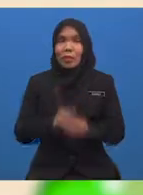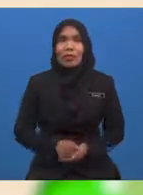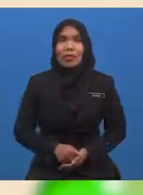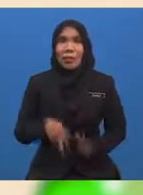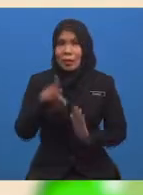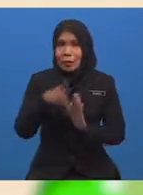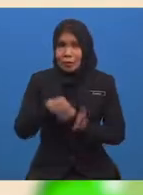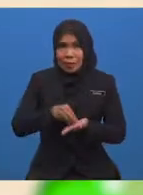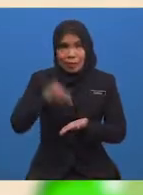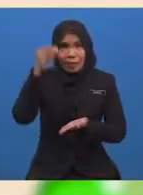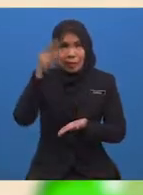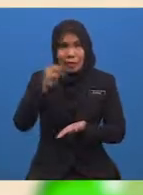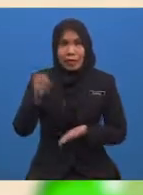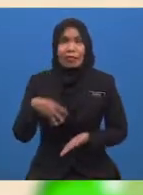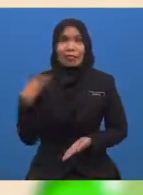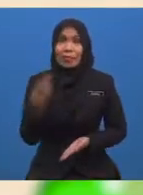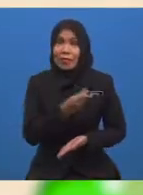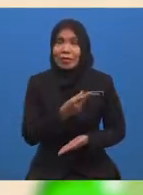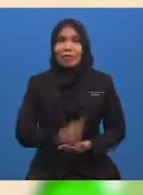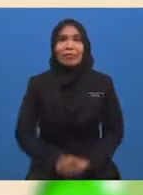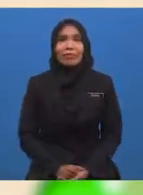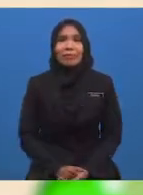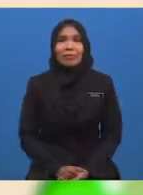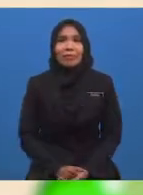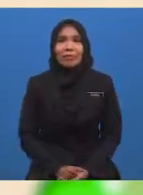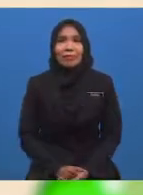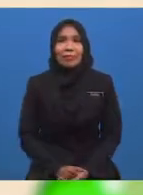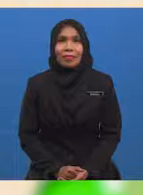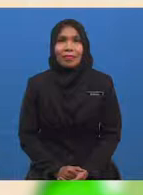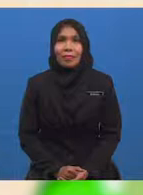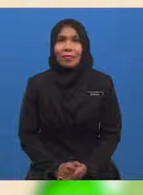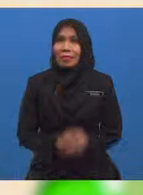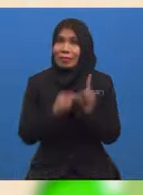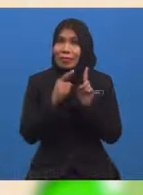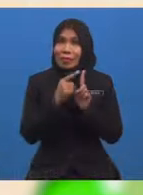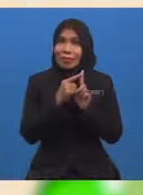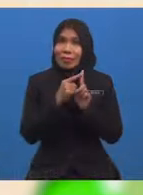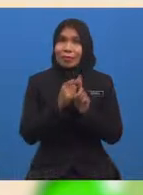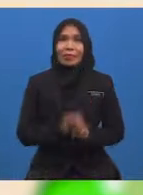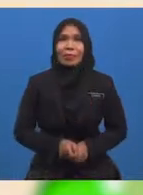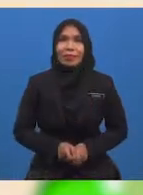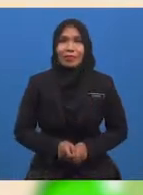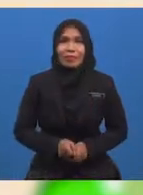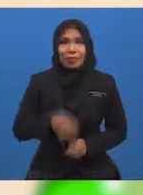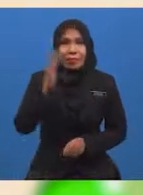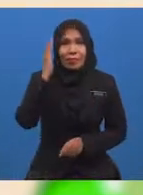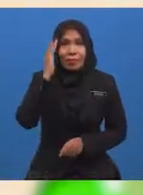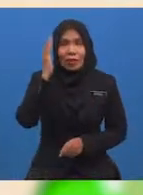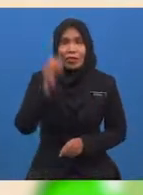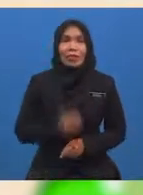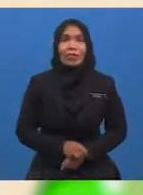pembelajaran kita yang harus murid-murid kuasai. Pertama, mengetahui